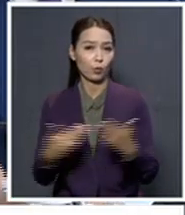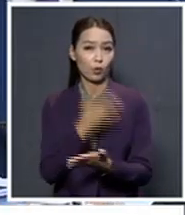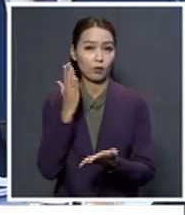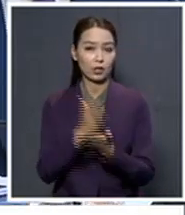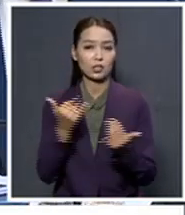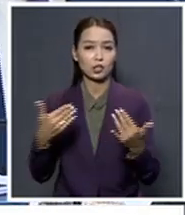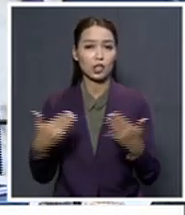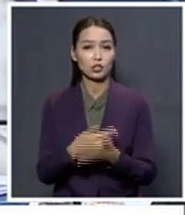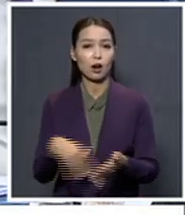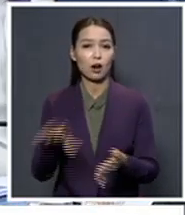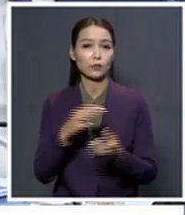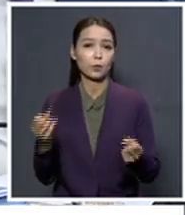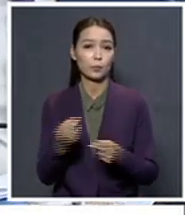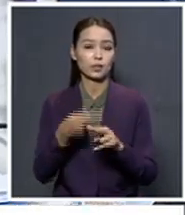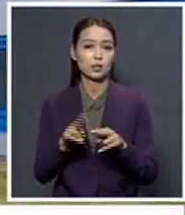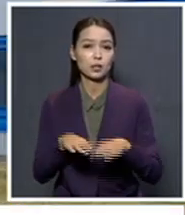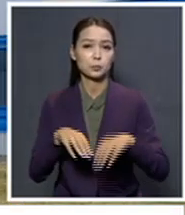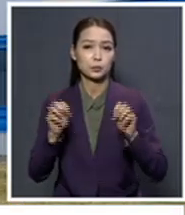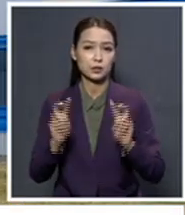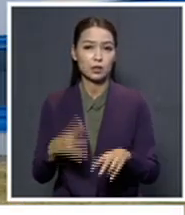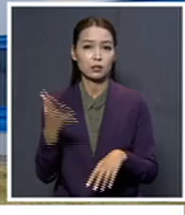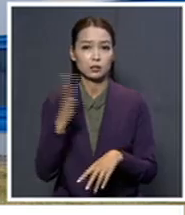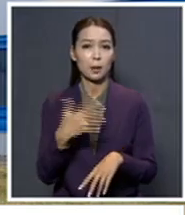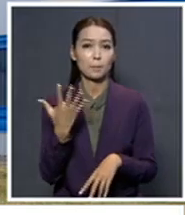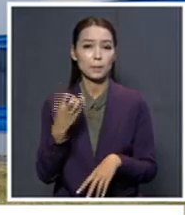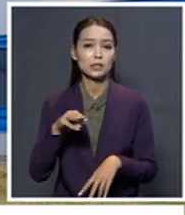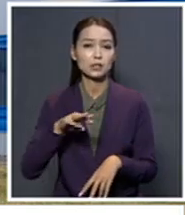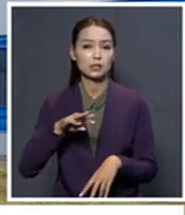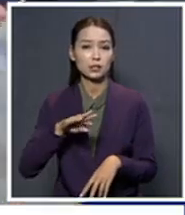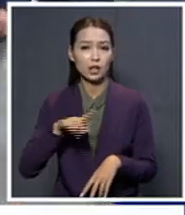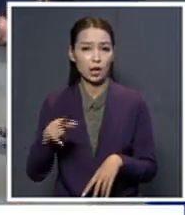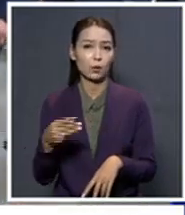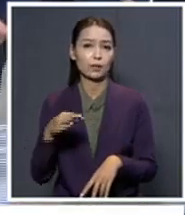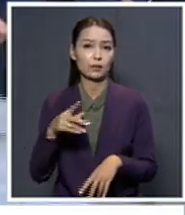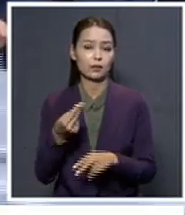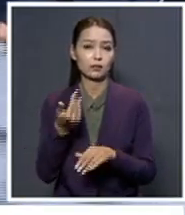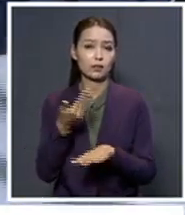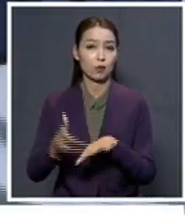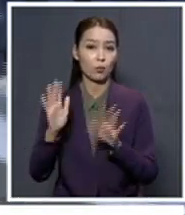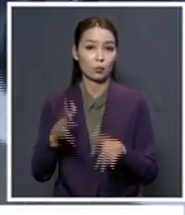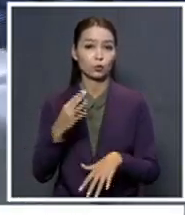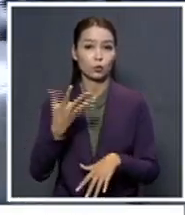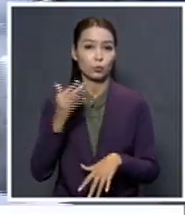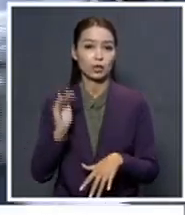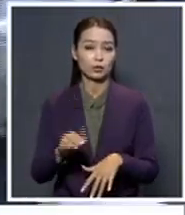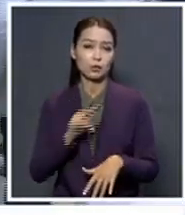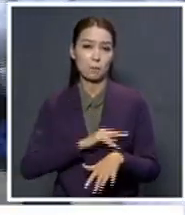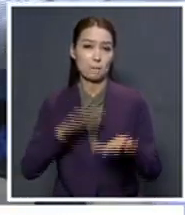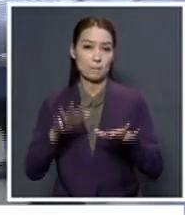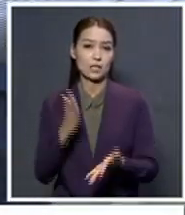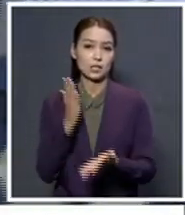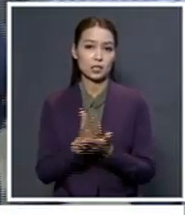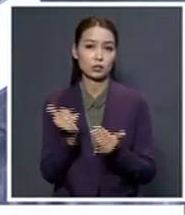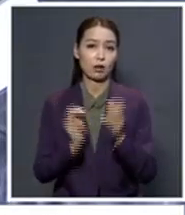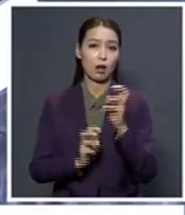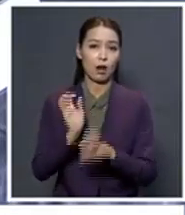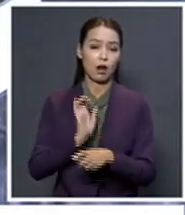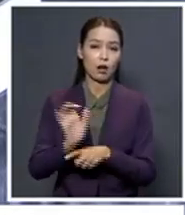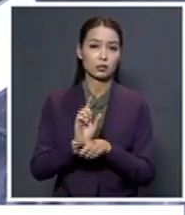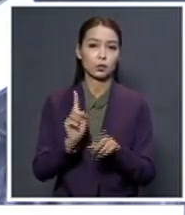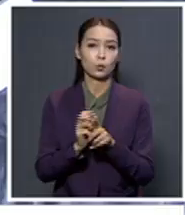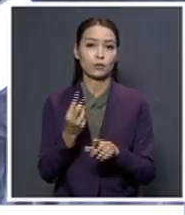берілген кәсіпорындардың жалпы құны 5 триллион теңгеге жуықтай. 45 мың тұрақты жұмыс орны ашылған. Экспорт 12%